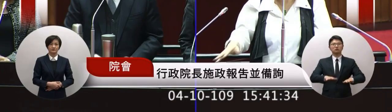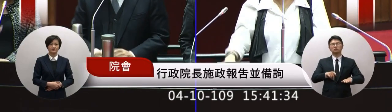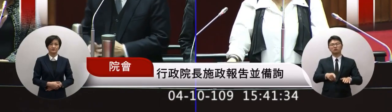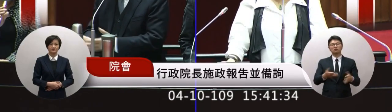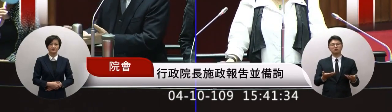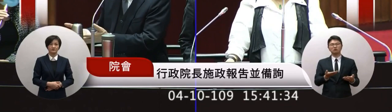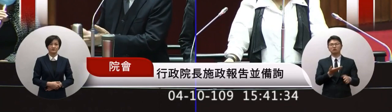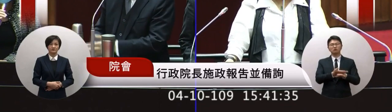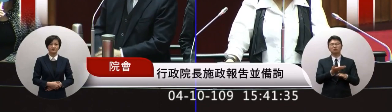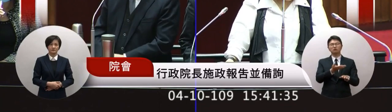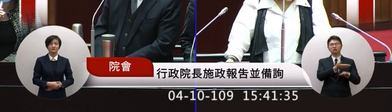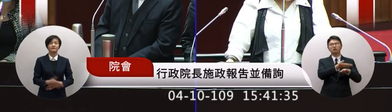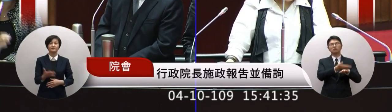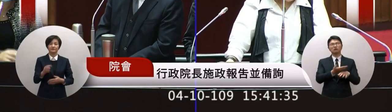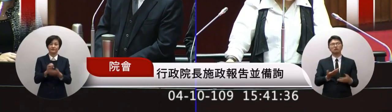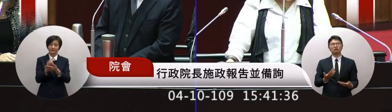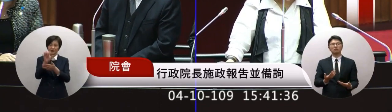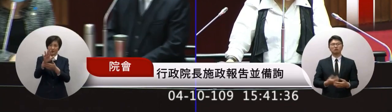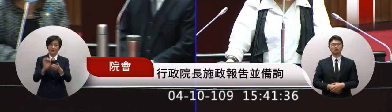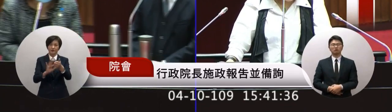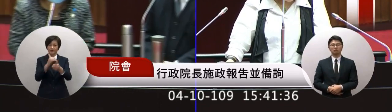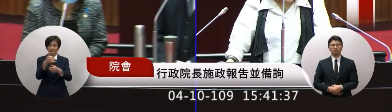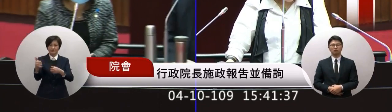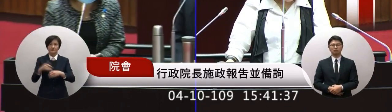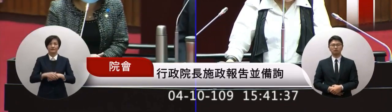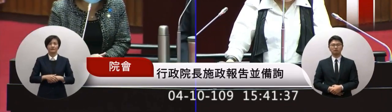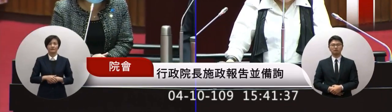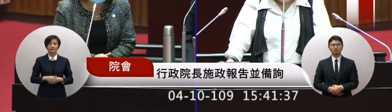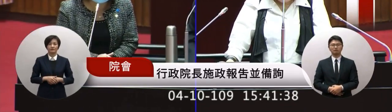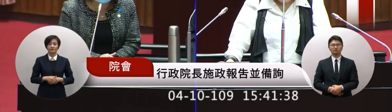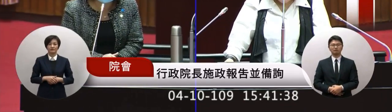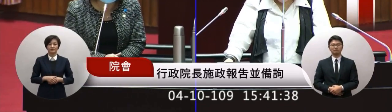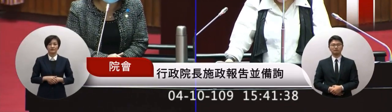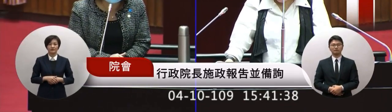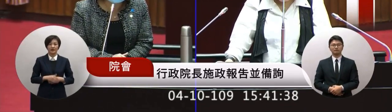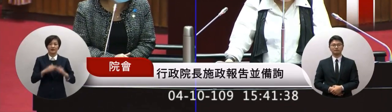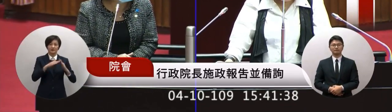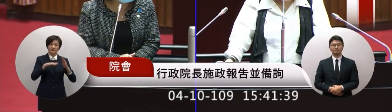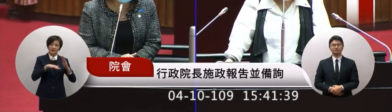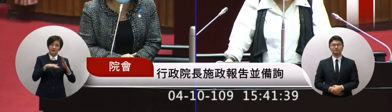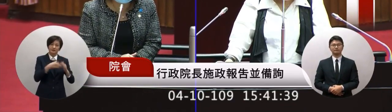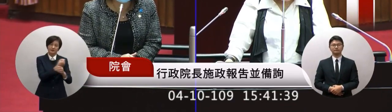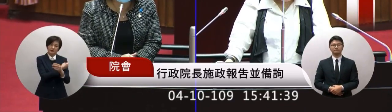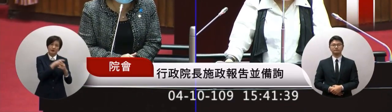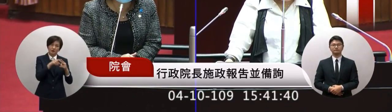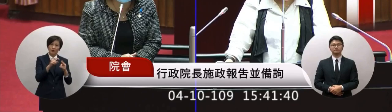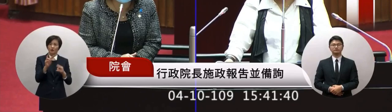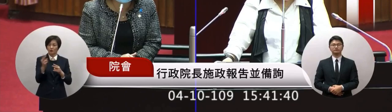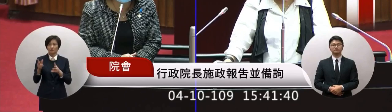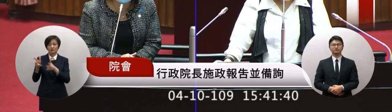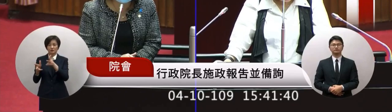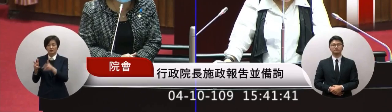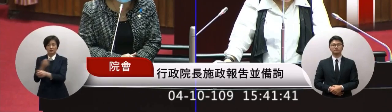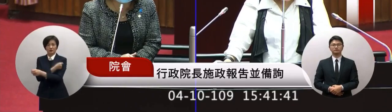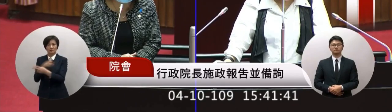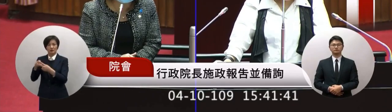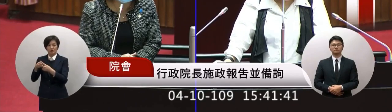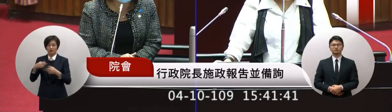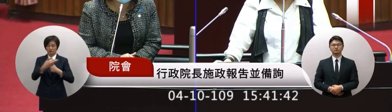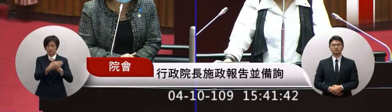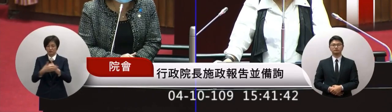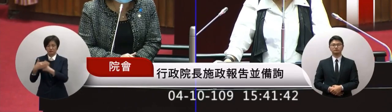是？ 报告委员其实我想不管是家事劳工或产业劳工，我们都应该要来保护他